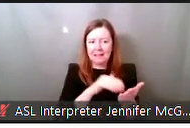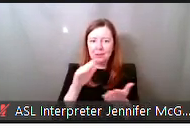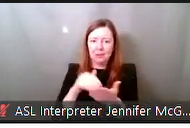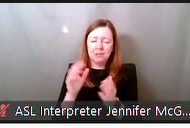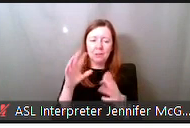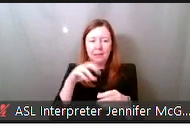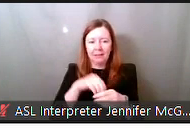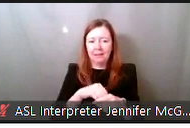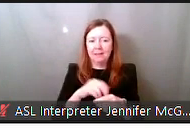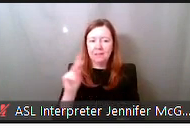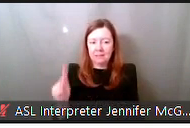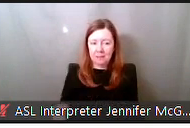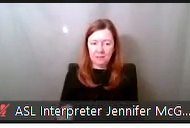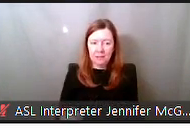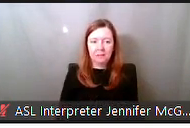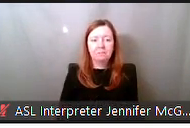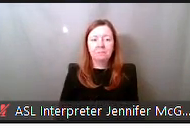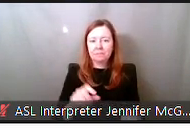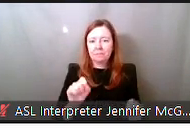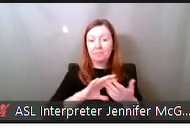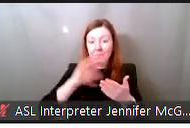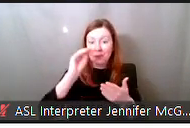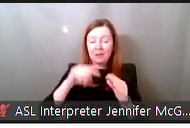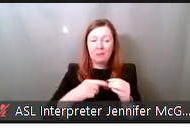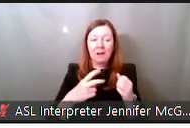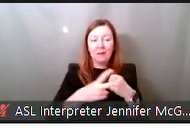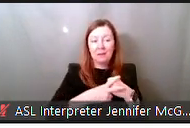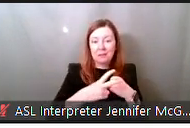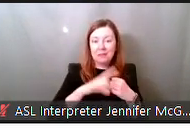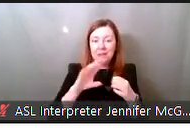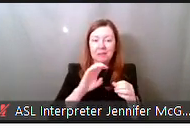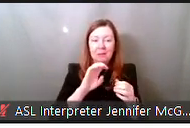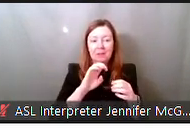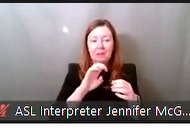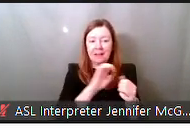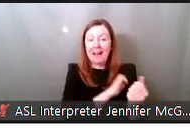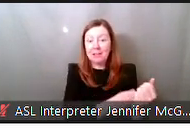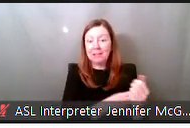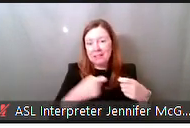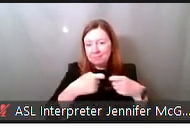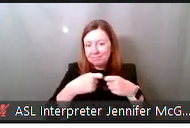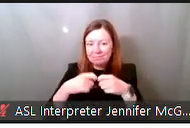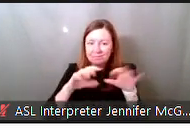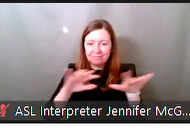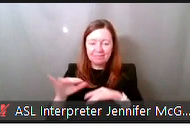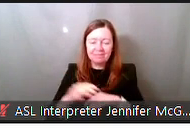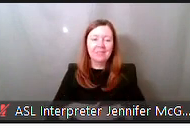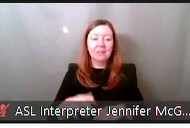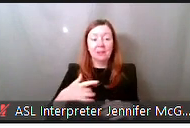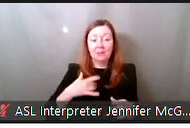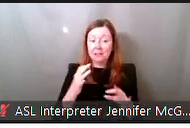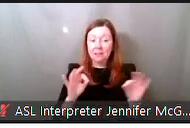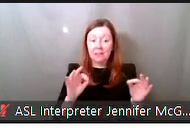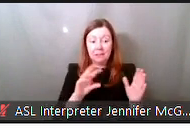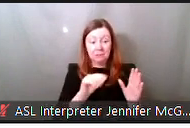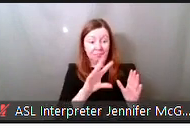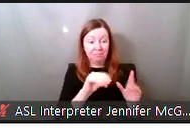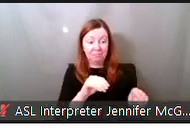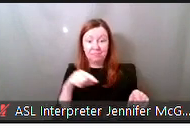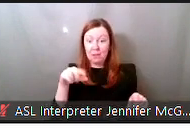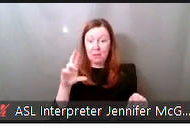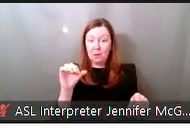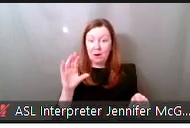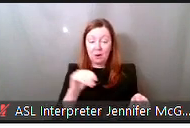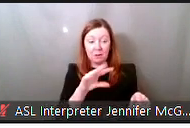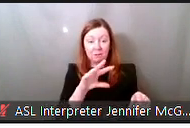有些不同的中心在分布在费城里，有不同的名字，所以大